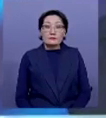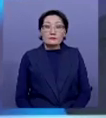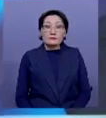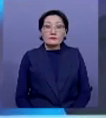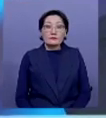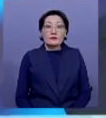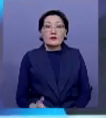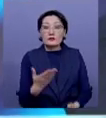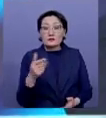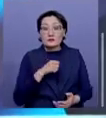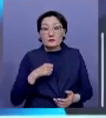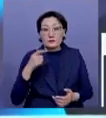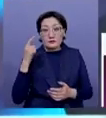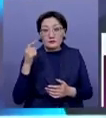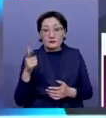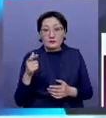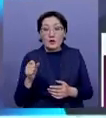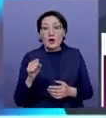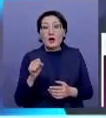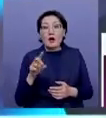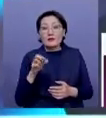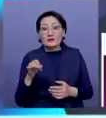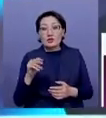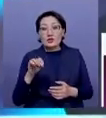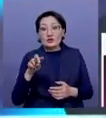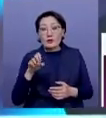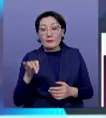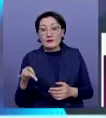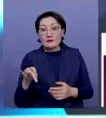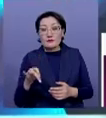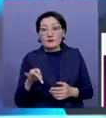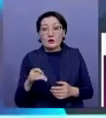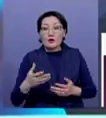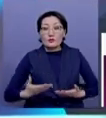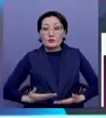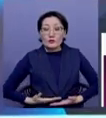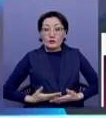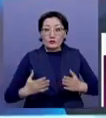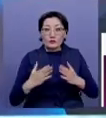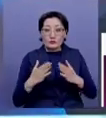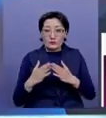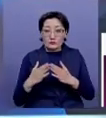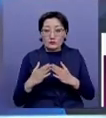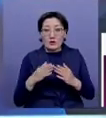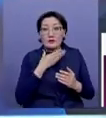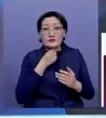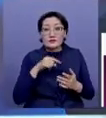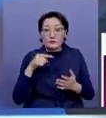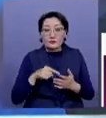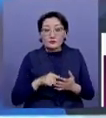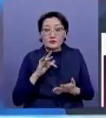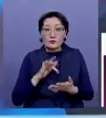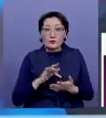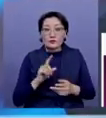Бұл өзің жақсы білесіздер, Абай бабамыздың Жидебай бөрлі жерінде Абай бабамыздың тұрған үйі, қыстағы Семей қаласындағы